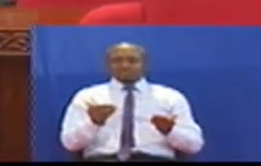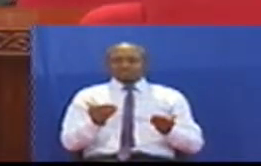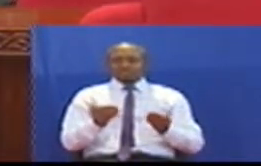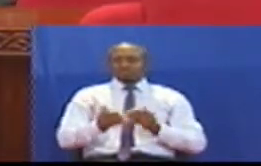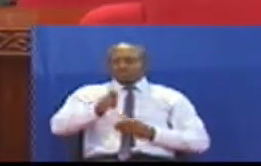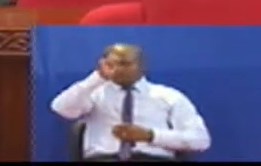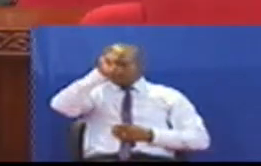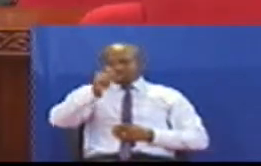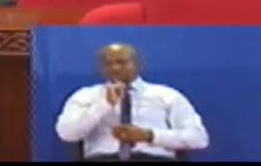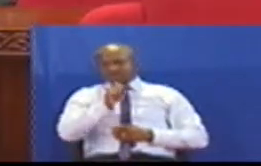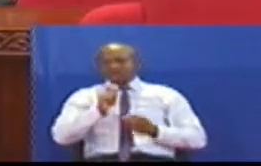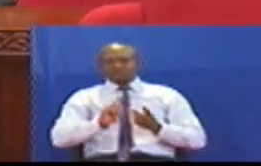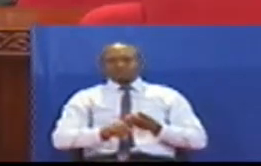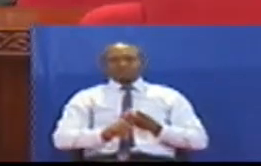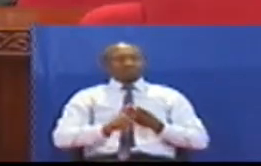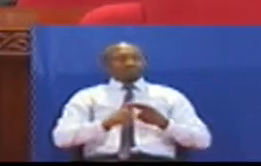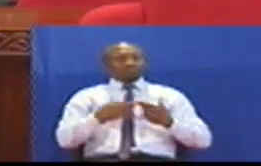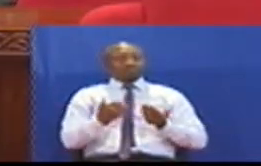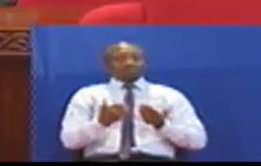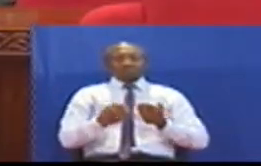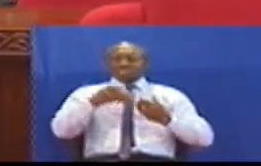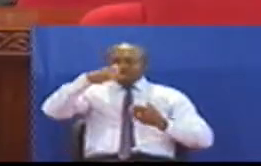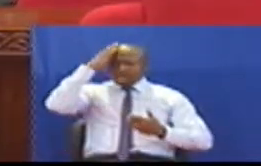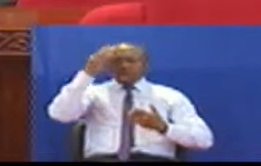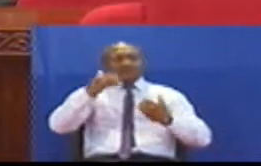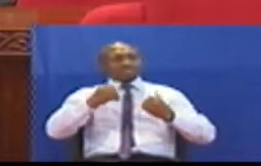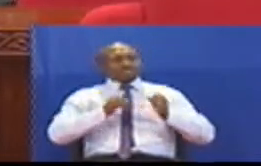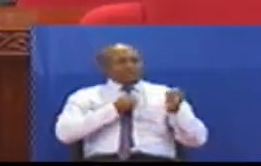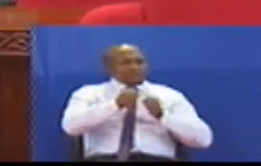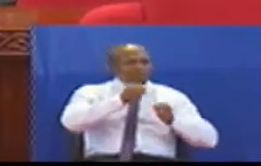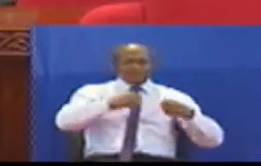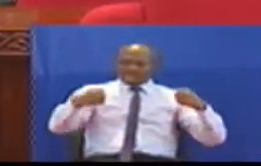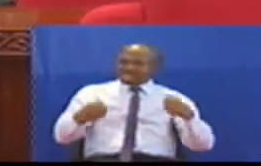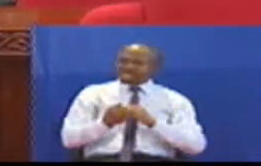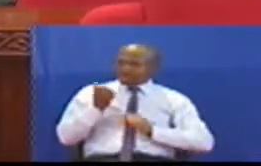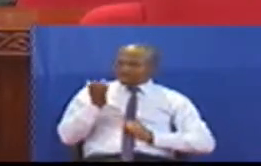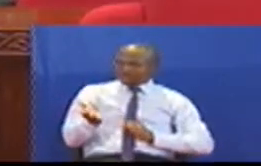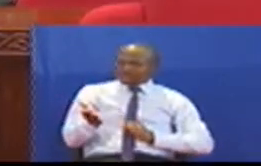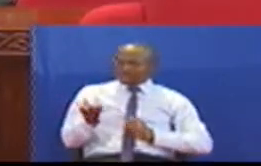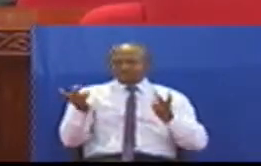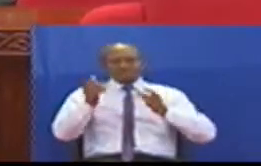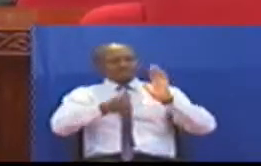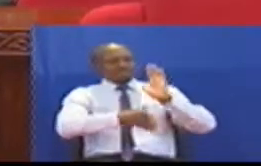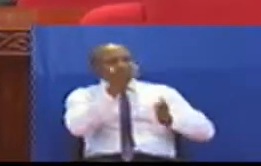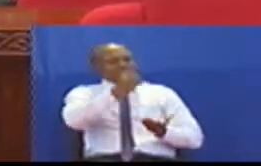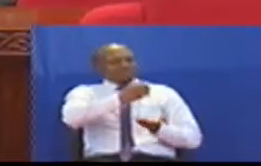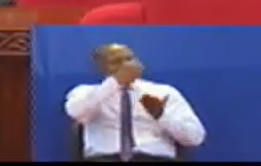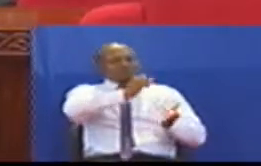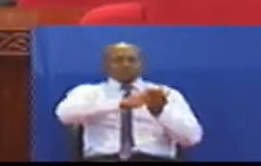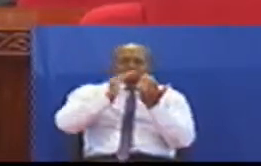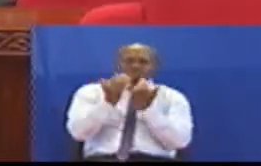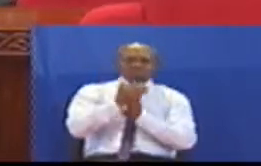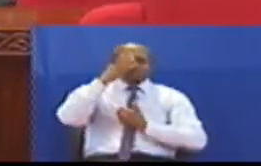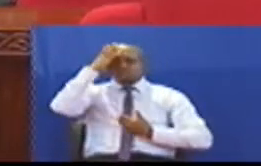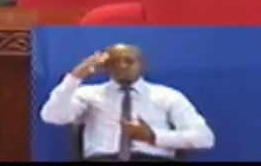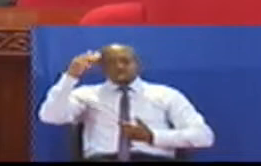Mheshimiwa Spika, pamoja na juhudi za serikali za kupambana na hili janga, ikiwa ni pamoja na kuanzisha kwa mfuko wa kudhibiti ukimwi, bado